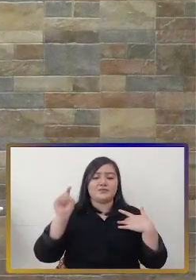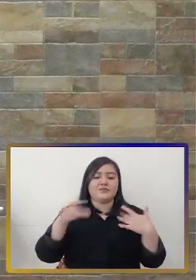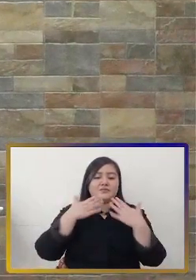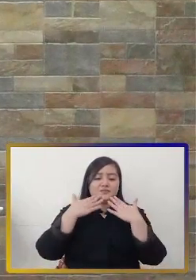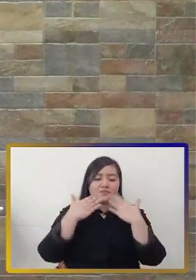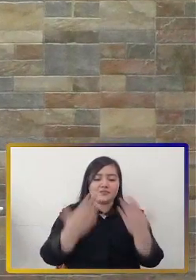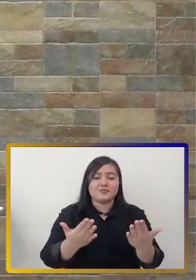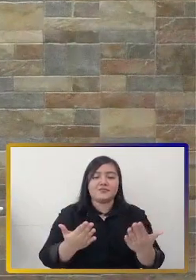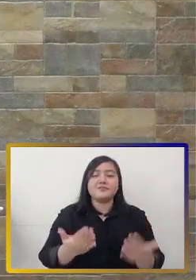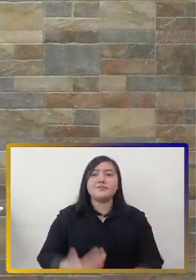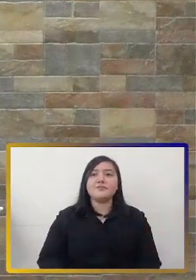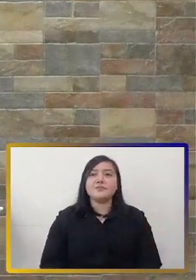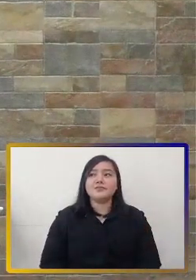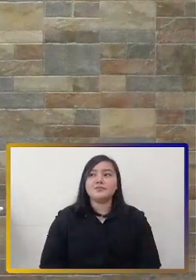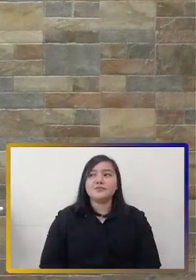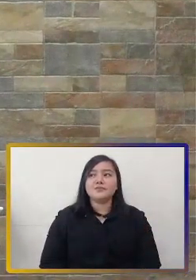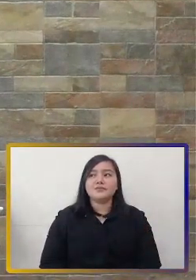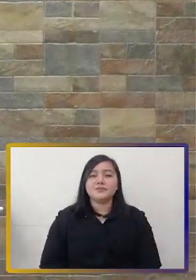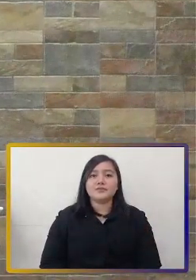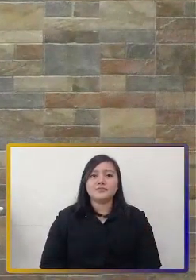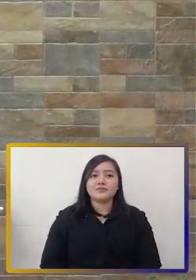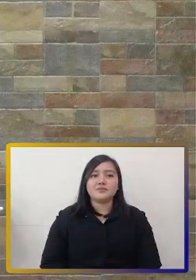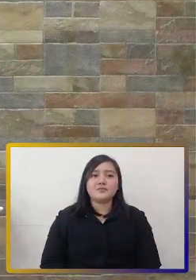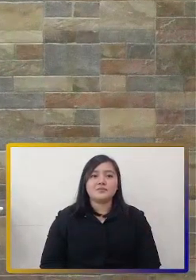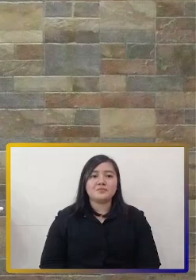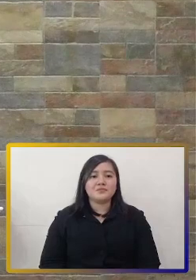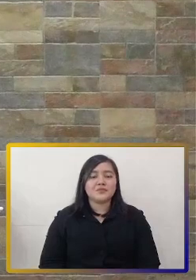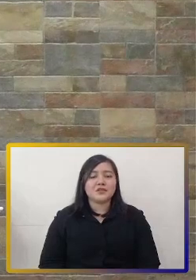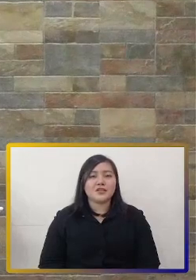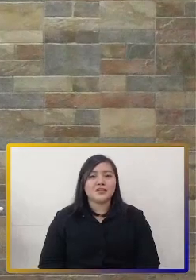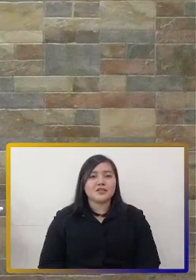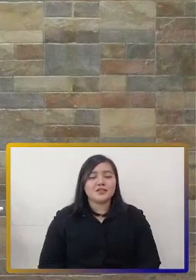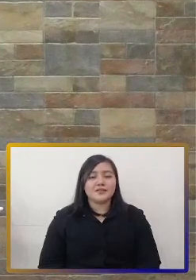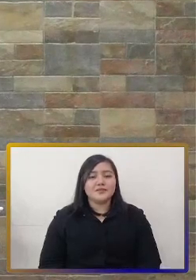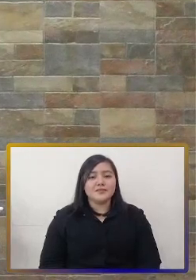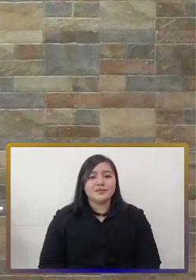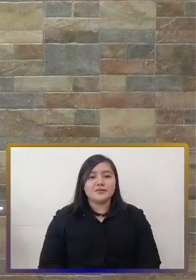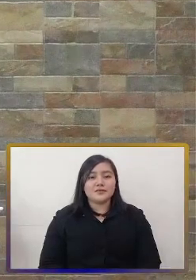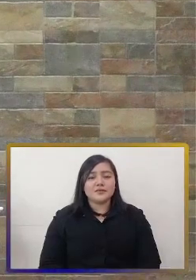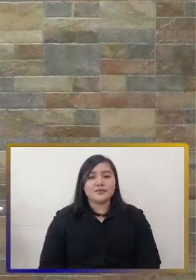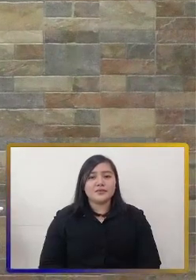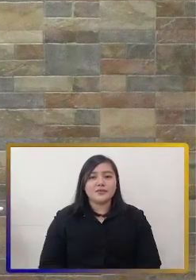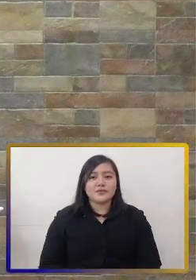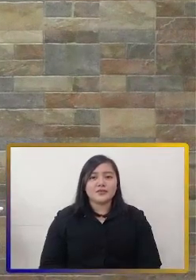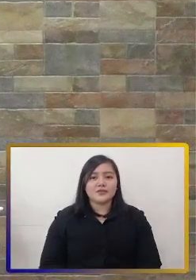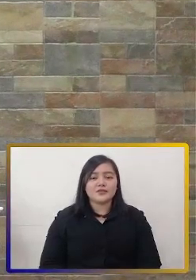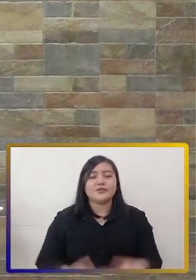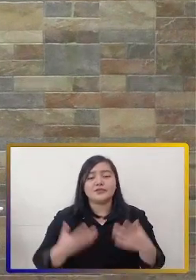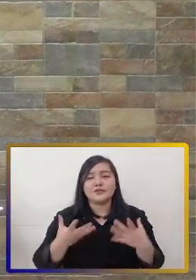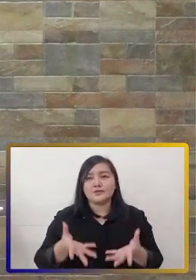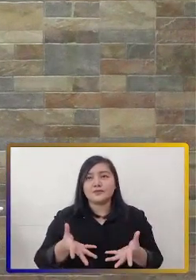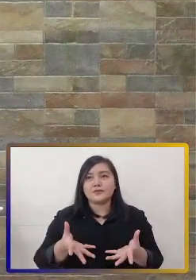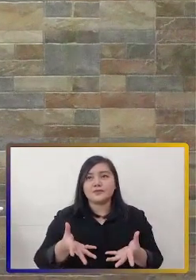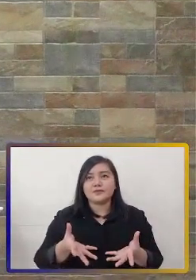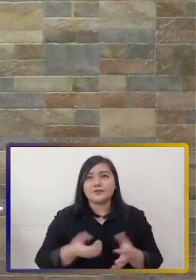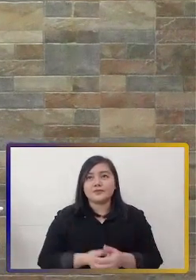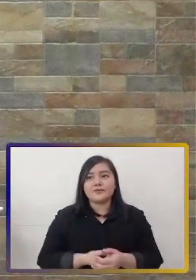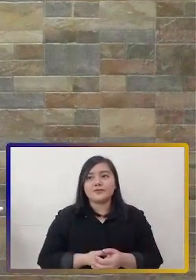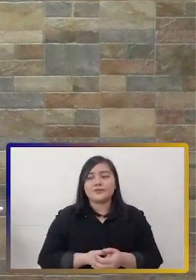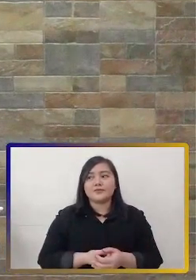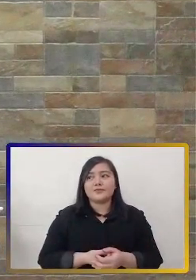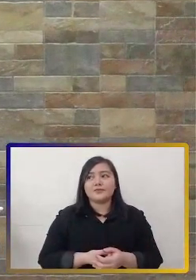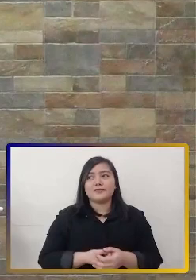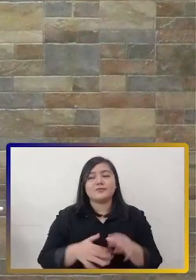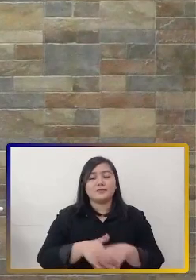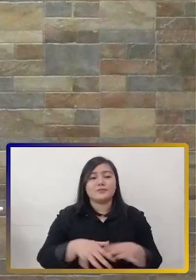to, hindi na po tayo pupunta sa ibang group of religious, ibang religious group. Sa atin na lang, and sa tinatawag nating